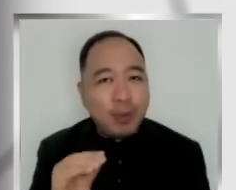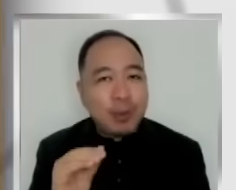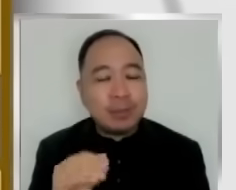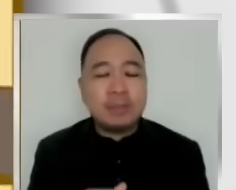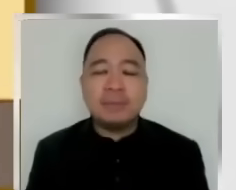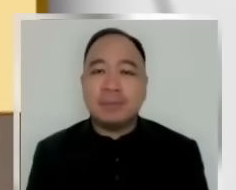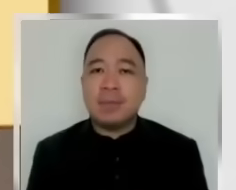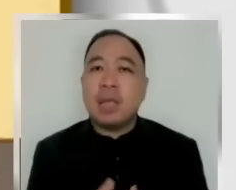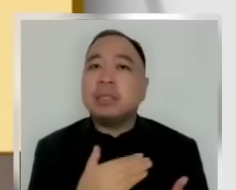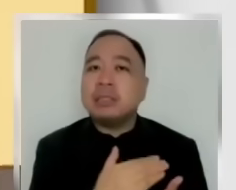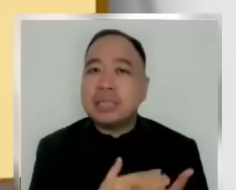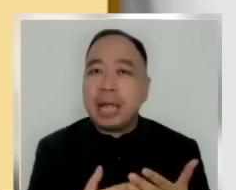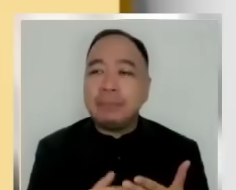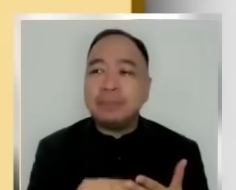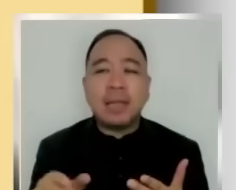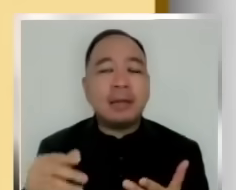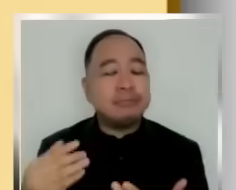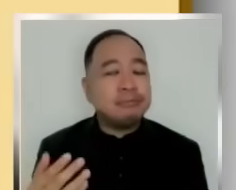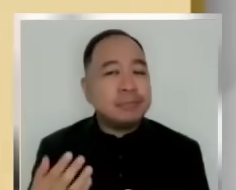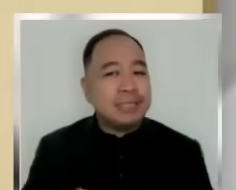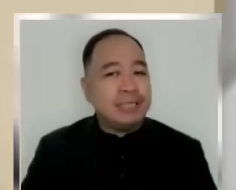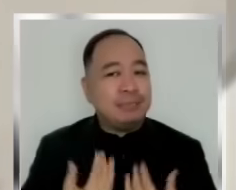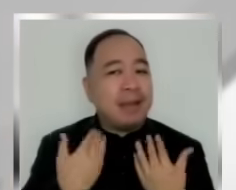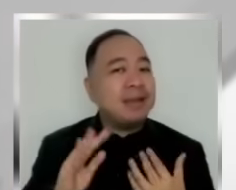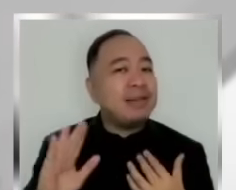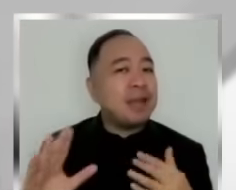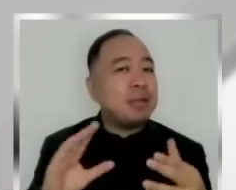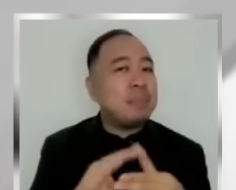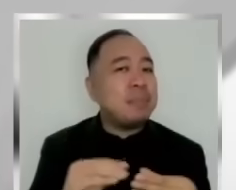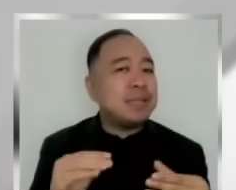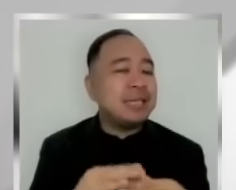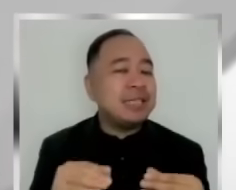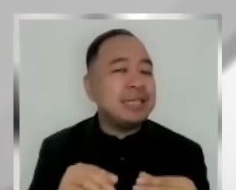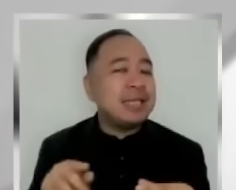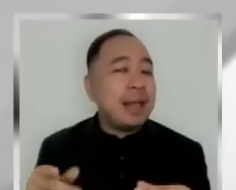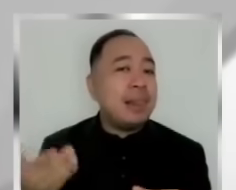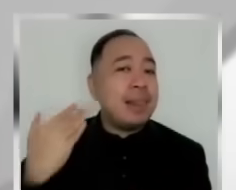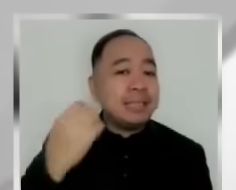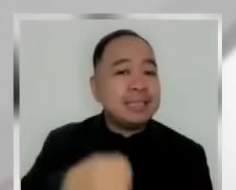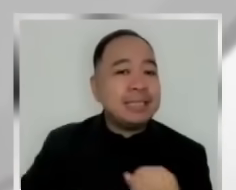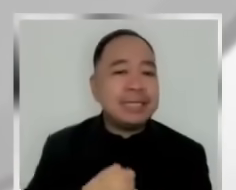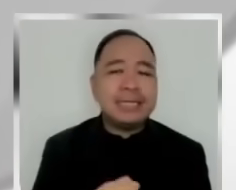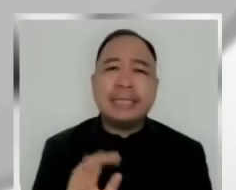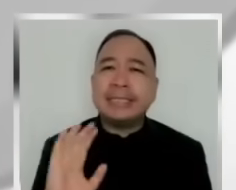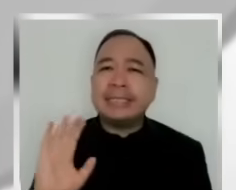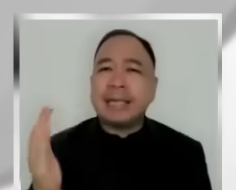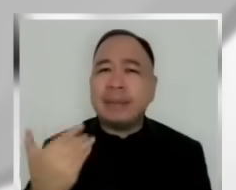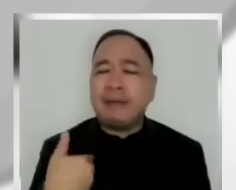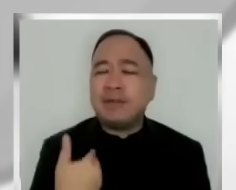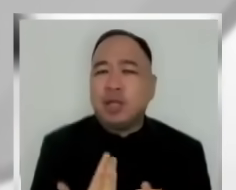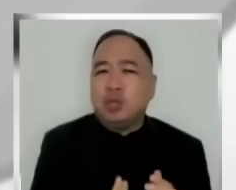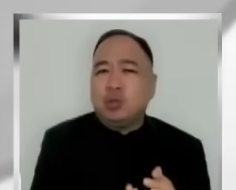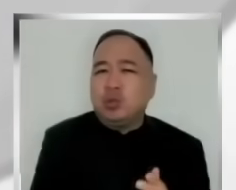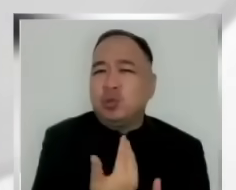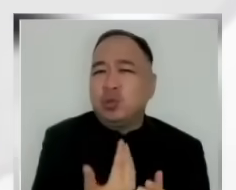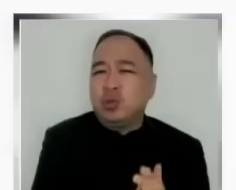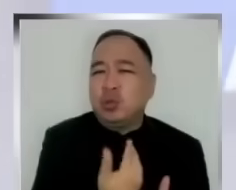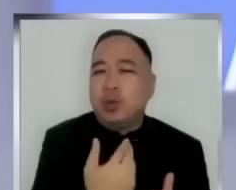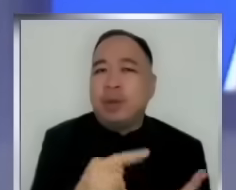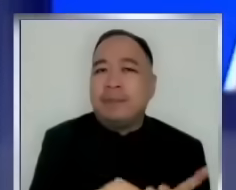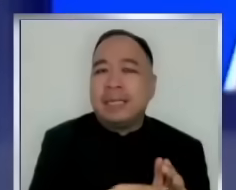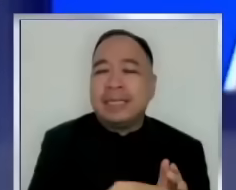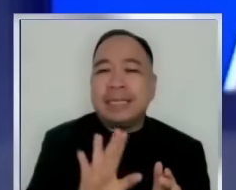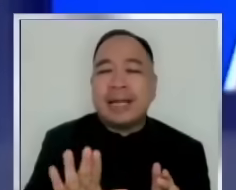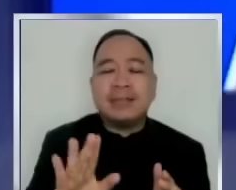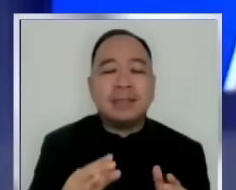ang linya ni Mike na nag-viral nung nakaraang taon na tila ba nagkaroon ng panibagong kahulugan sa kanyang pamamaalam.